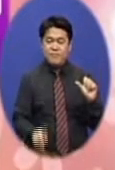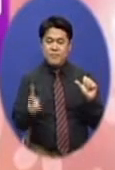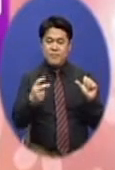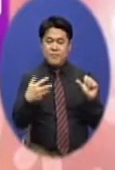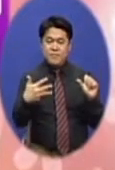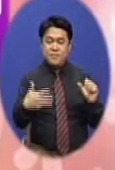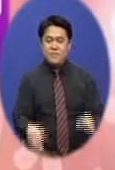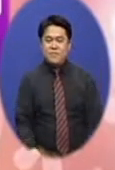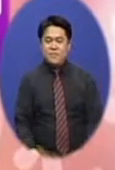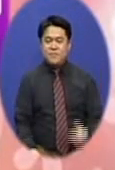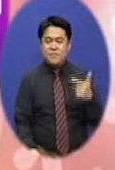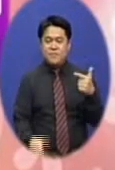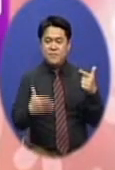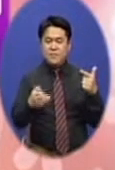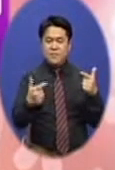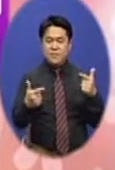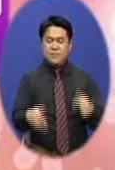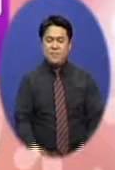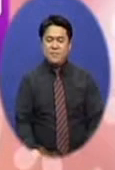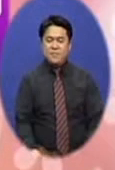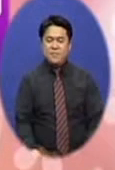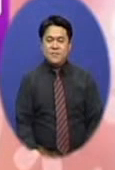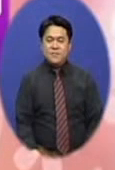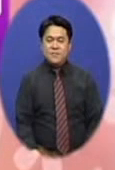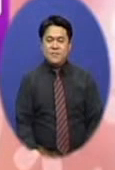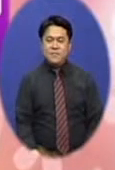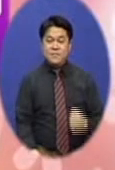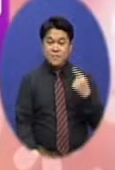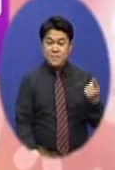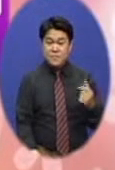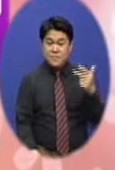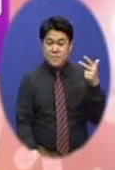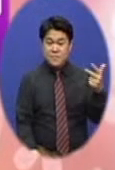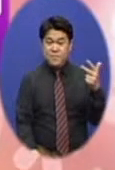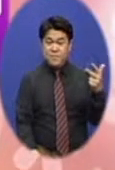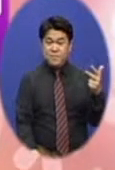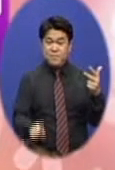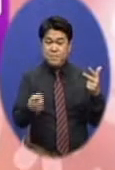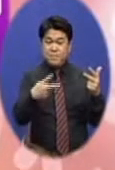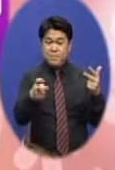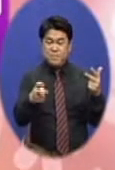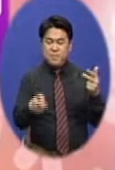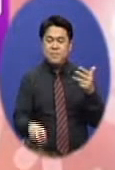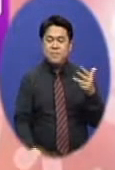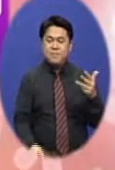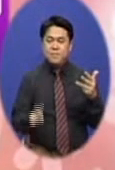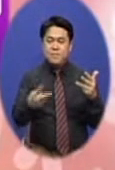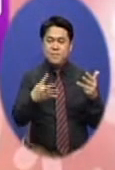5번 228표, 6번 96표. 네, 계속해서 7번 참여자 120표,